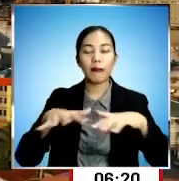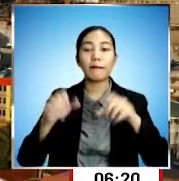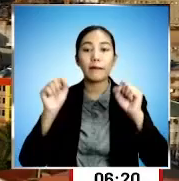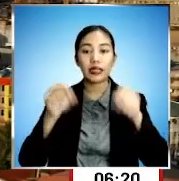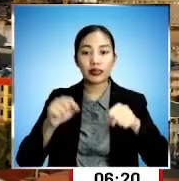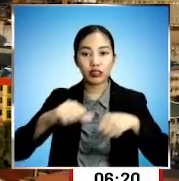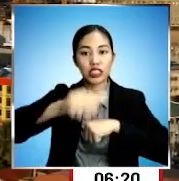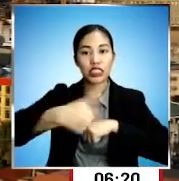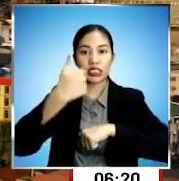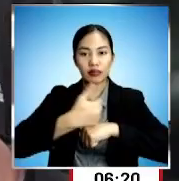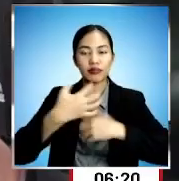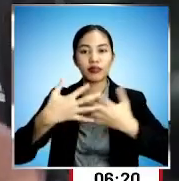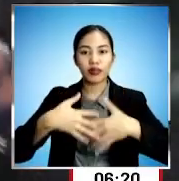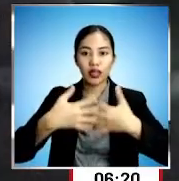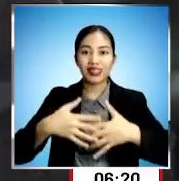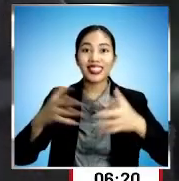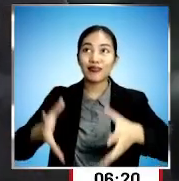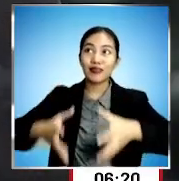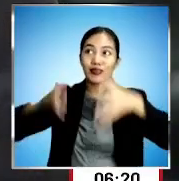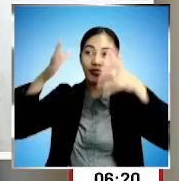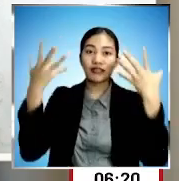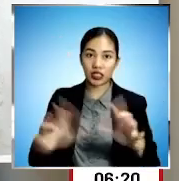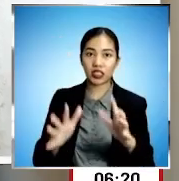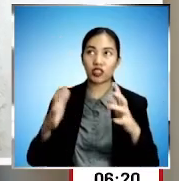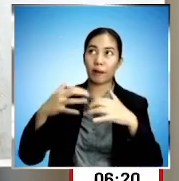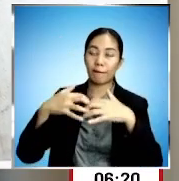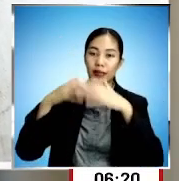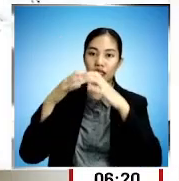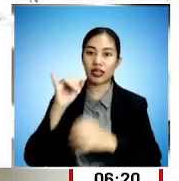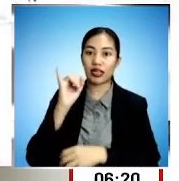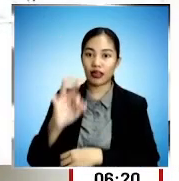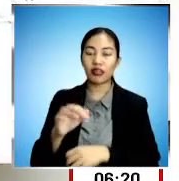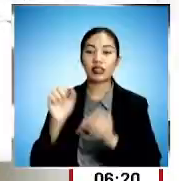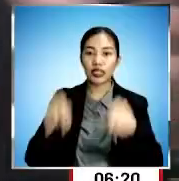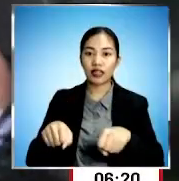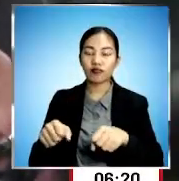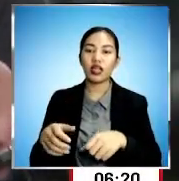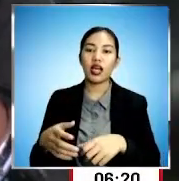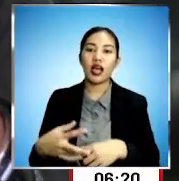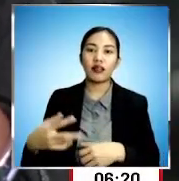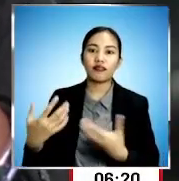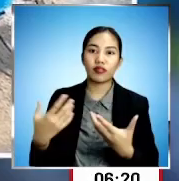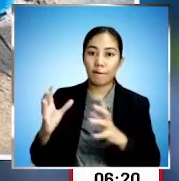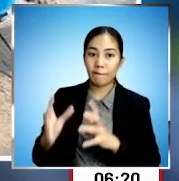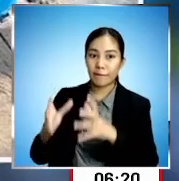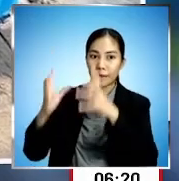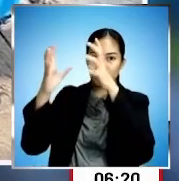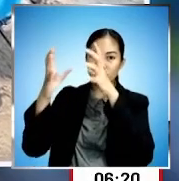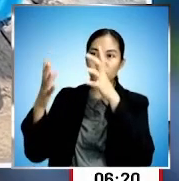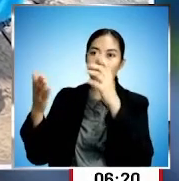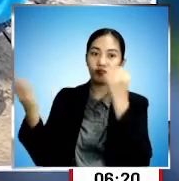mga nakatayo ng building. Kung kaya naman putulin sa gitna, puputulin namin sa gitna yung poste, tapos ilalagay na yung isolator. Gawa